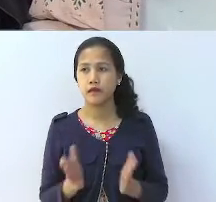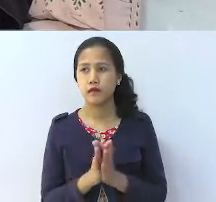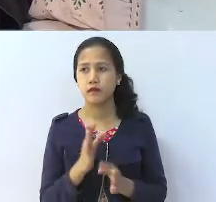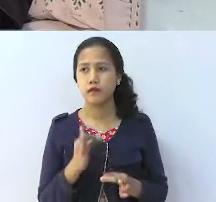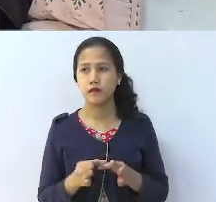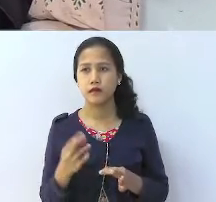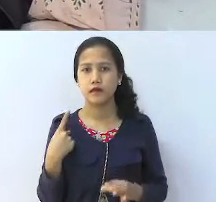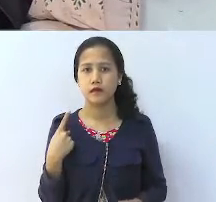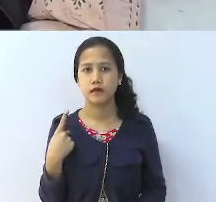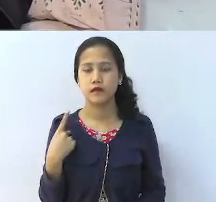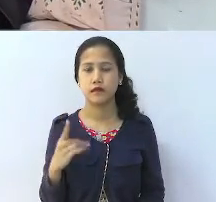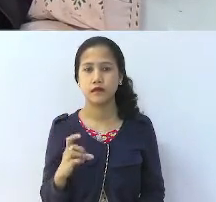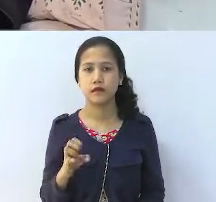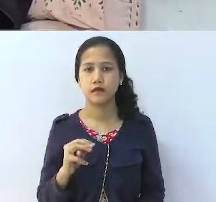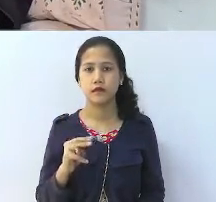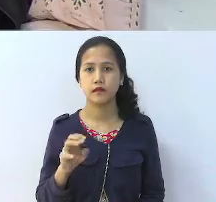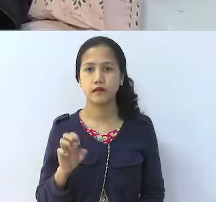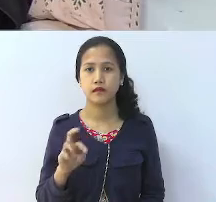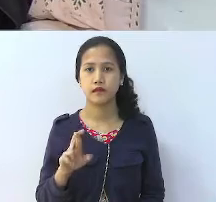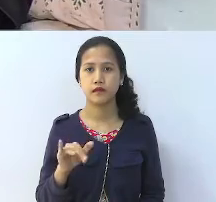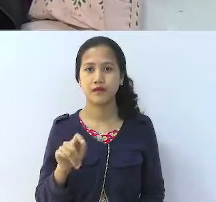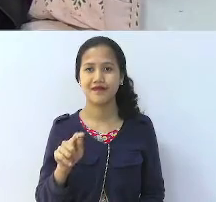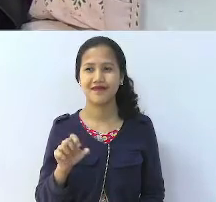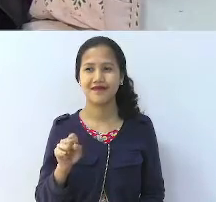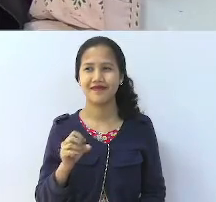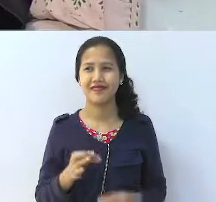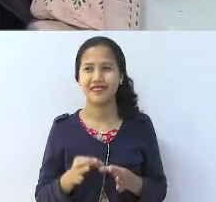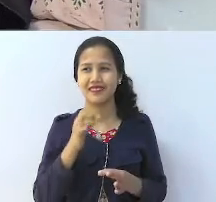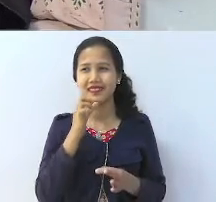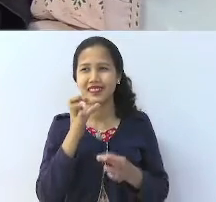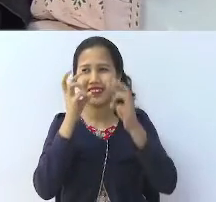kamusta po kayo? Natapos ang inyong